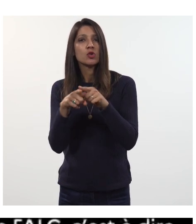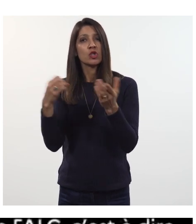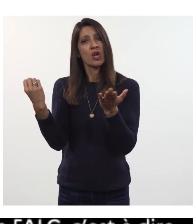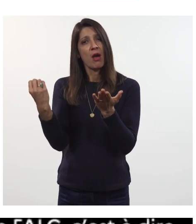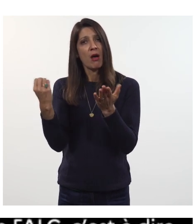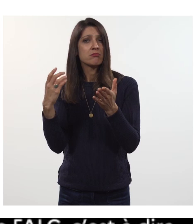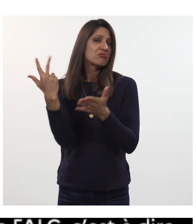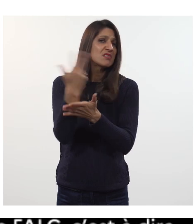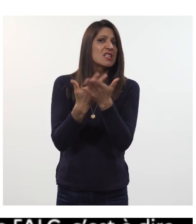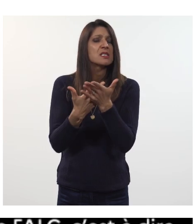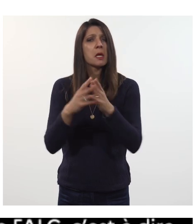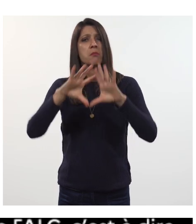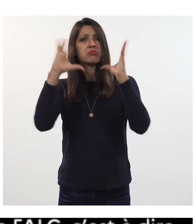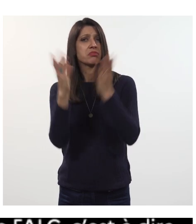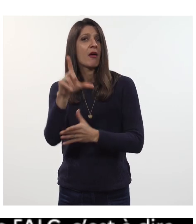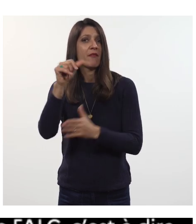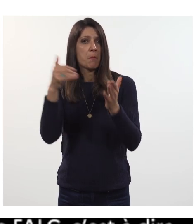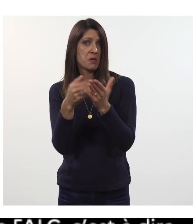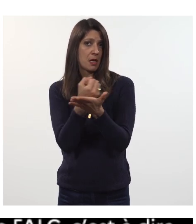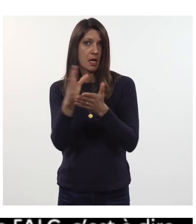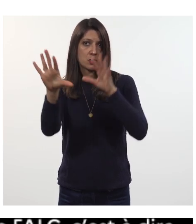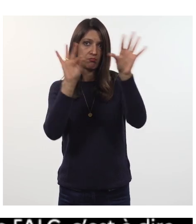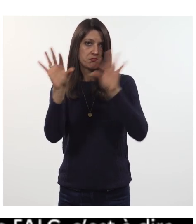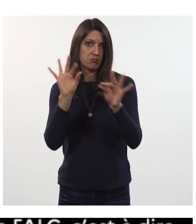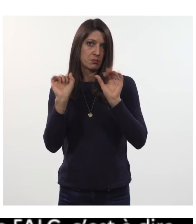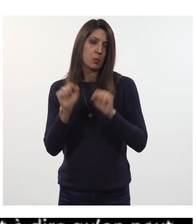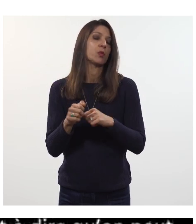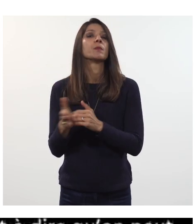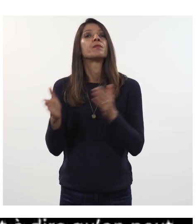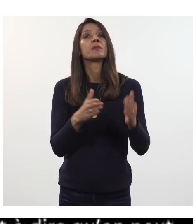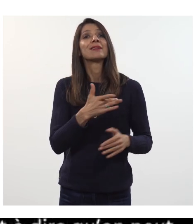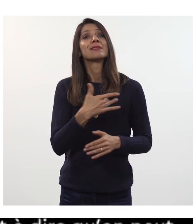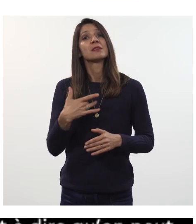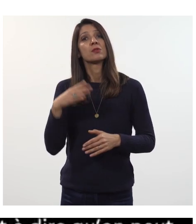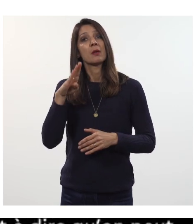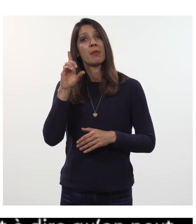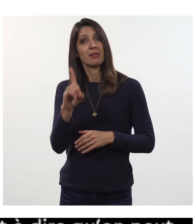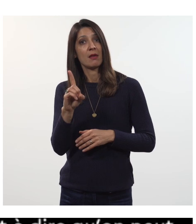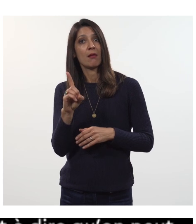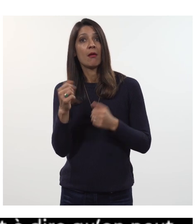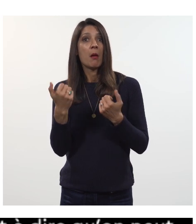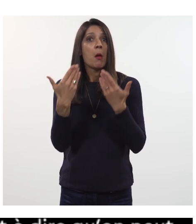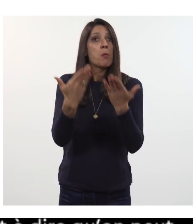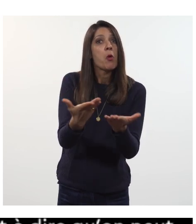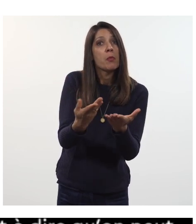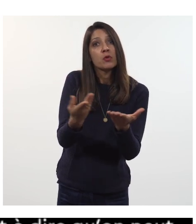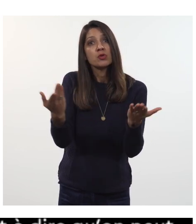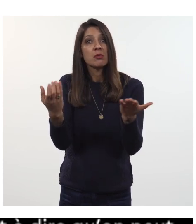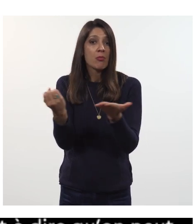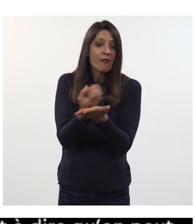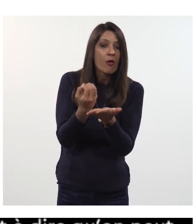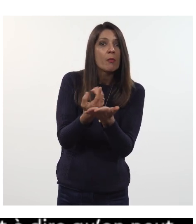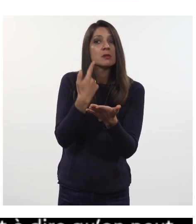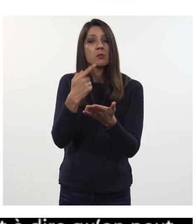000 dessins accessibles gratuitement sur santébd.org. Santé BD propose donc des ressources qui vont vous servir pour faire de la